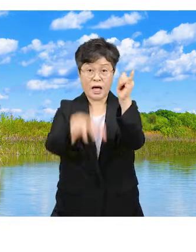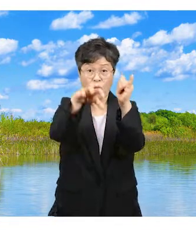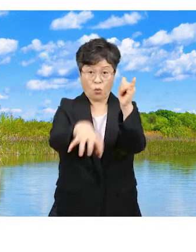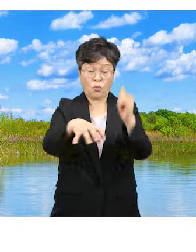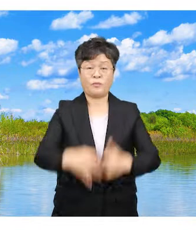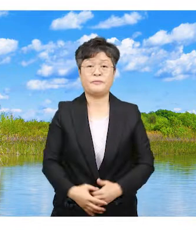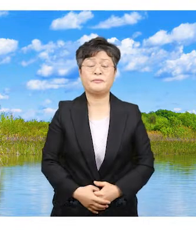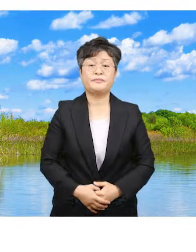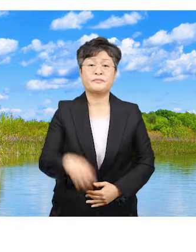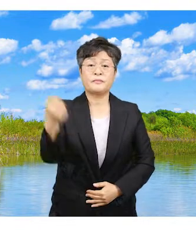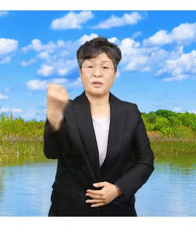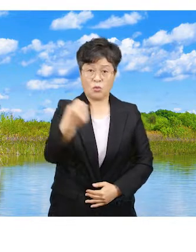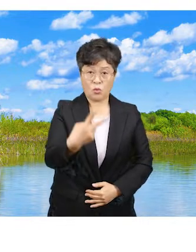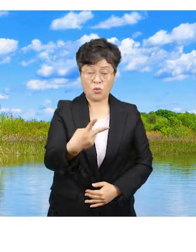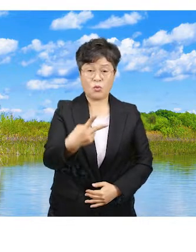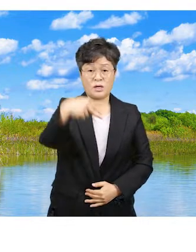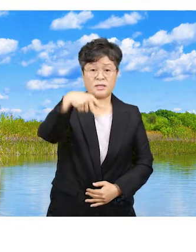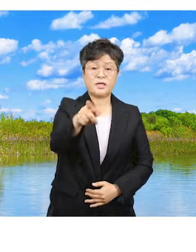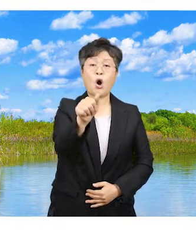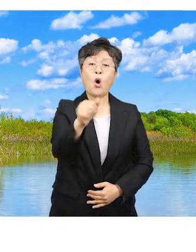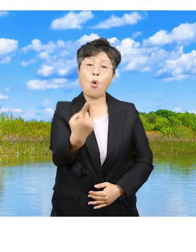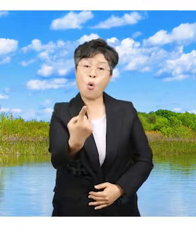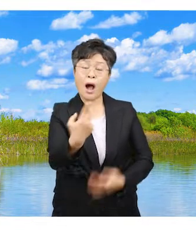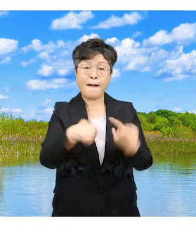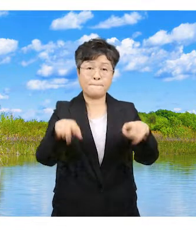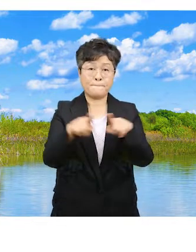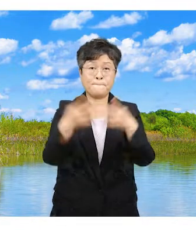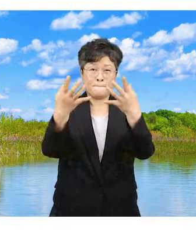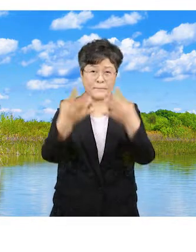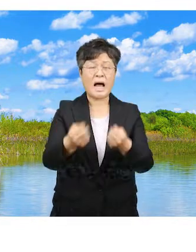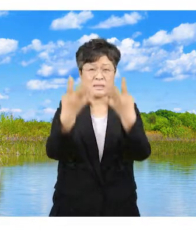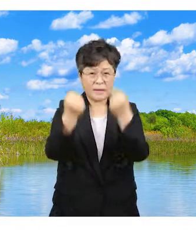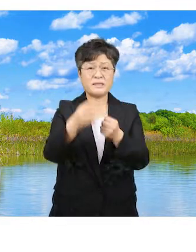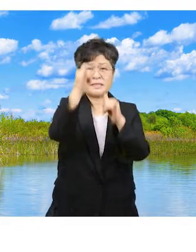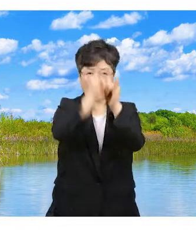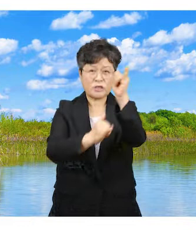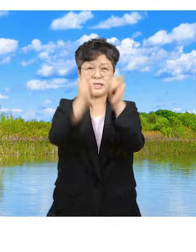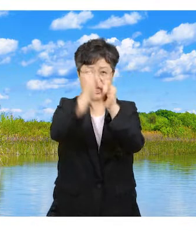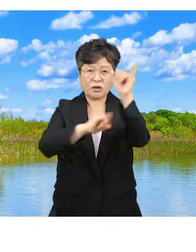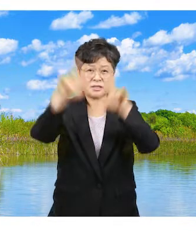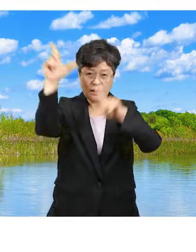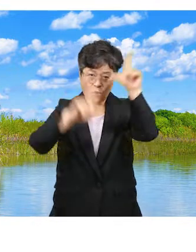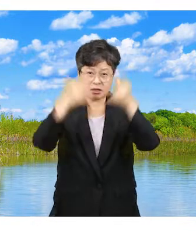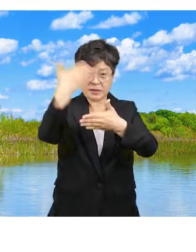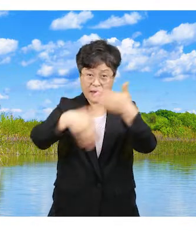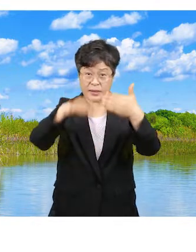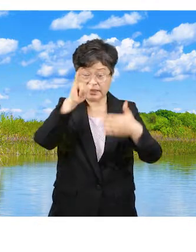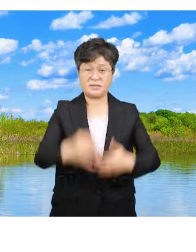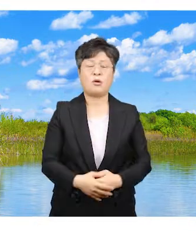하고 또 그 서우천에 함께 많은 그런 역사의 흔적들이 담겨져